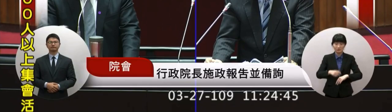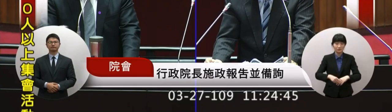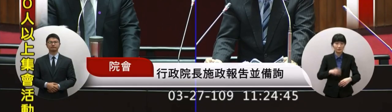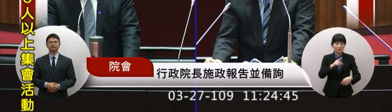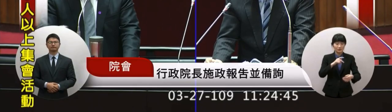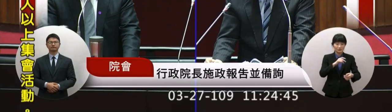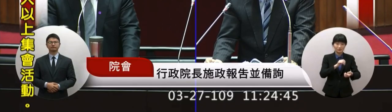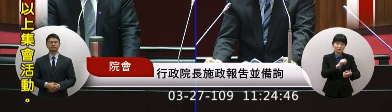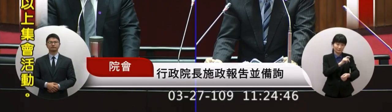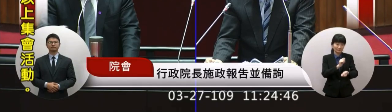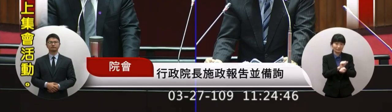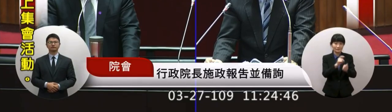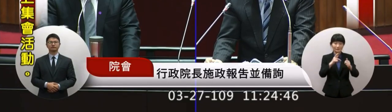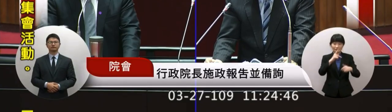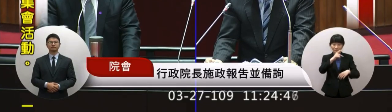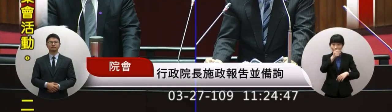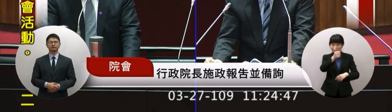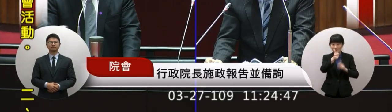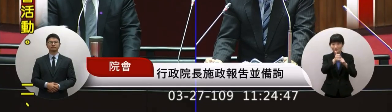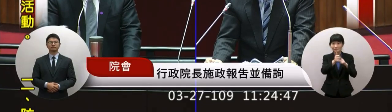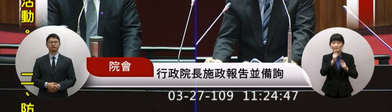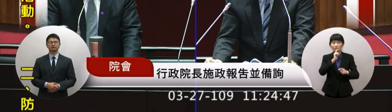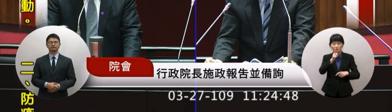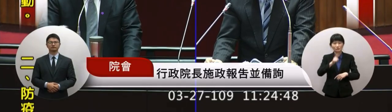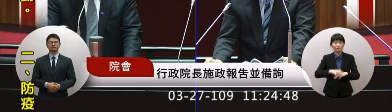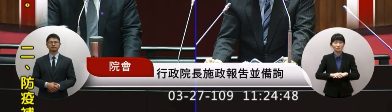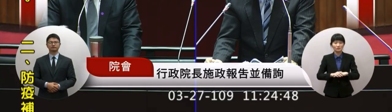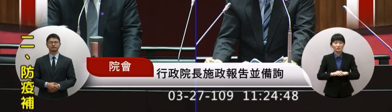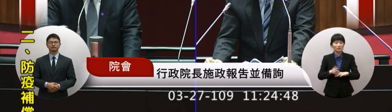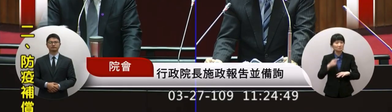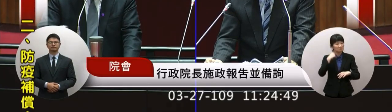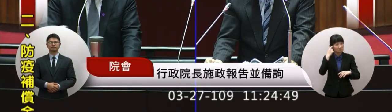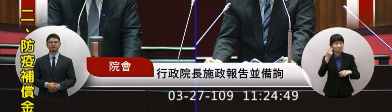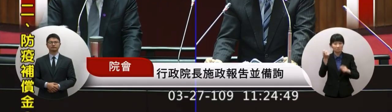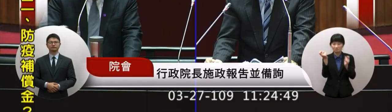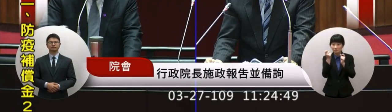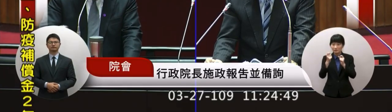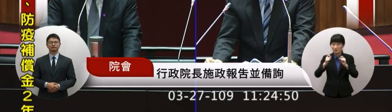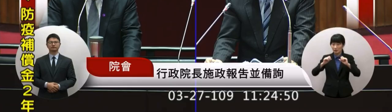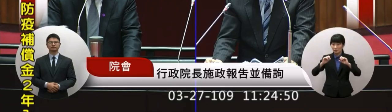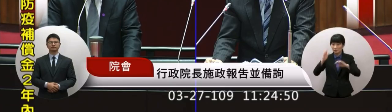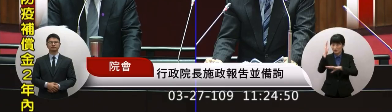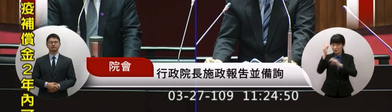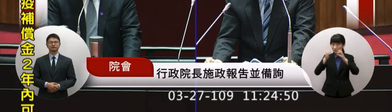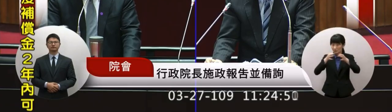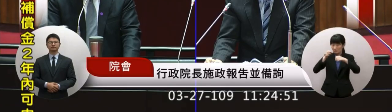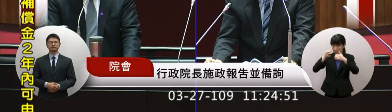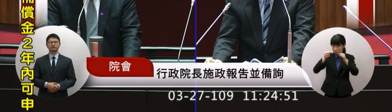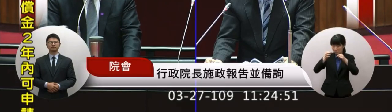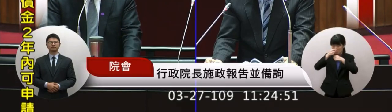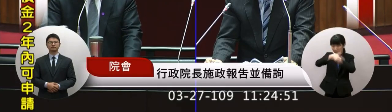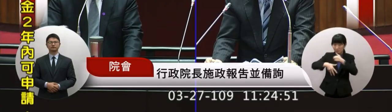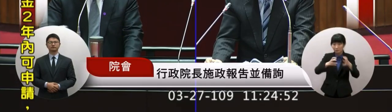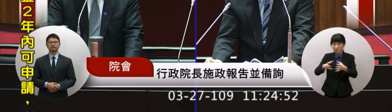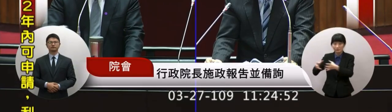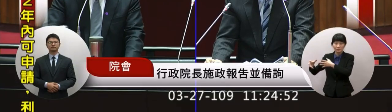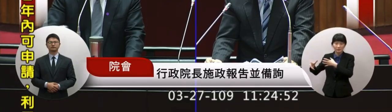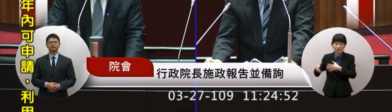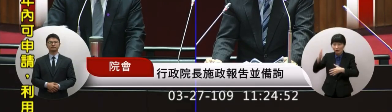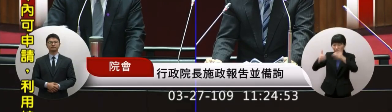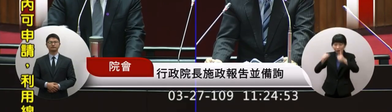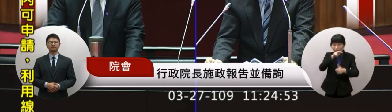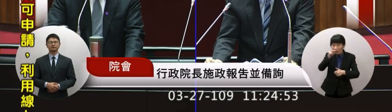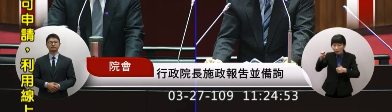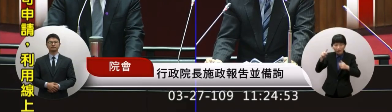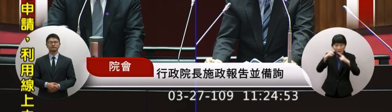进党新潮流没倒，台湾不会好。那对照最近国营事业或官股公司高层陆续的异动，